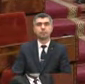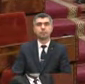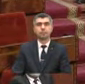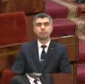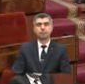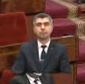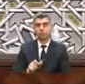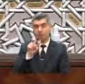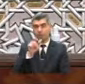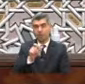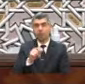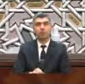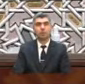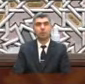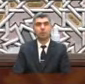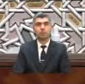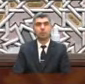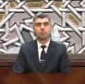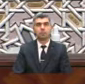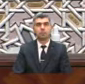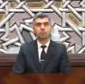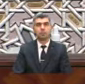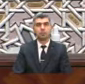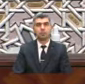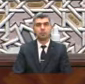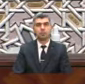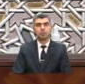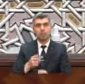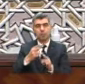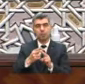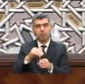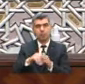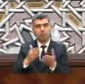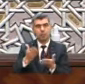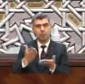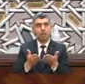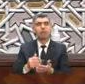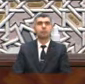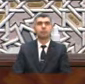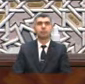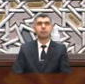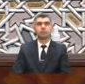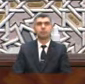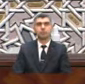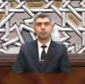الكلمة الآن لسيد النائب علال العمراوي باسم الفريق الاستقلالي للوحدة